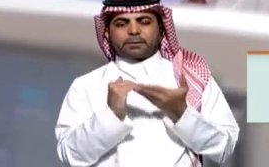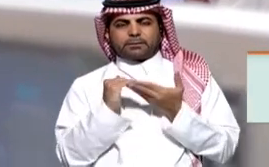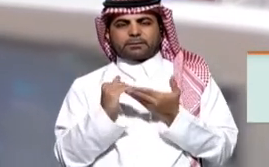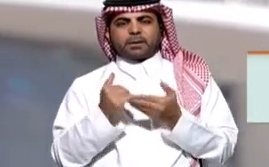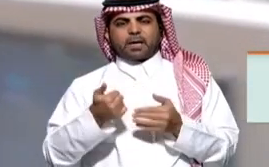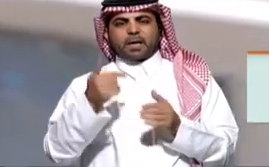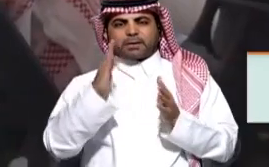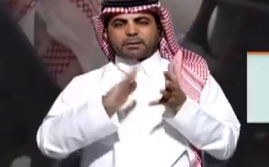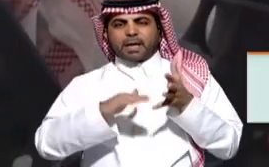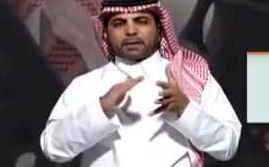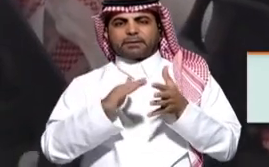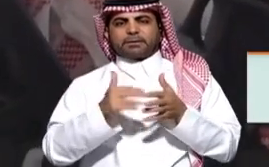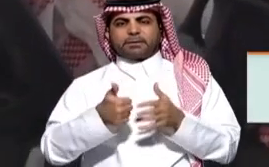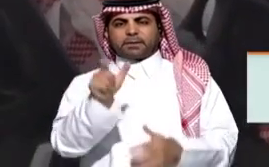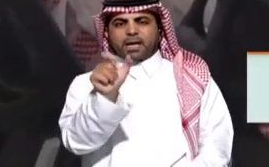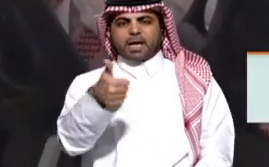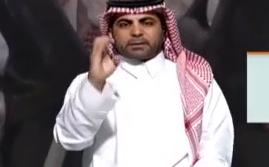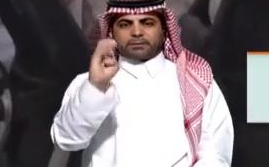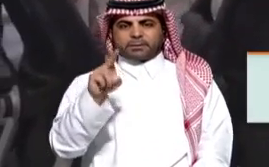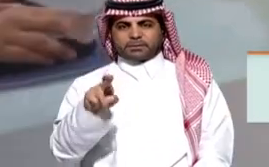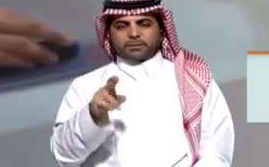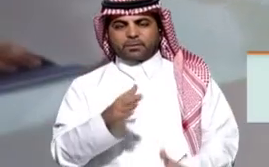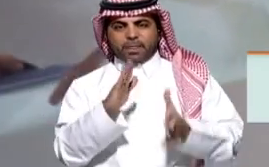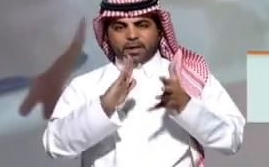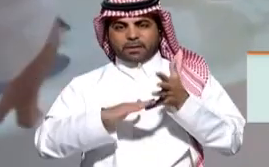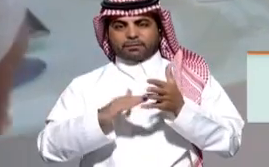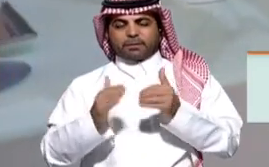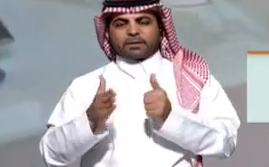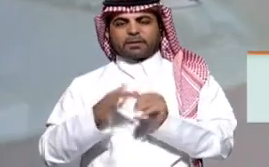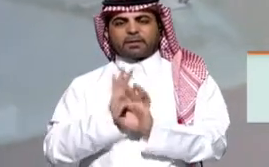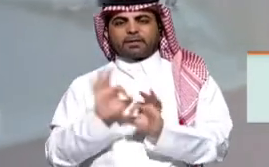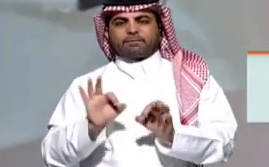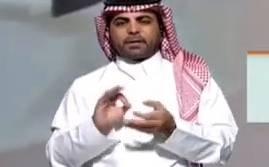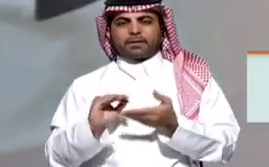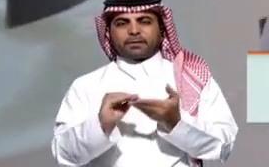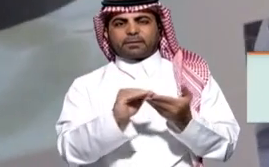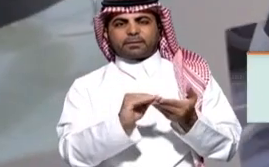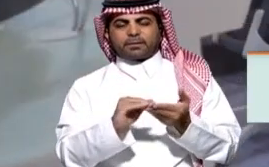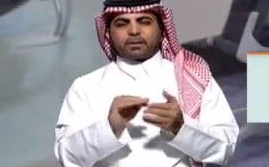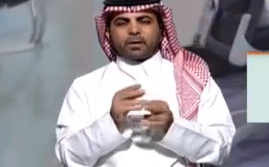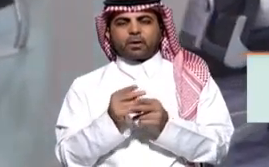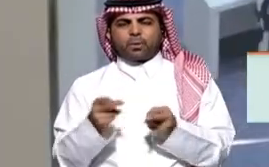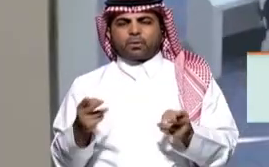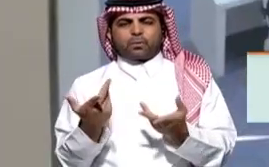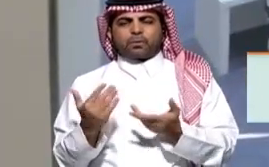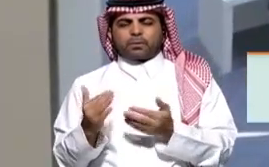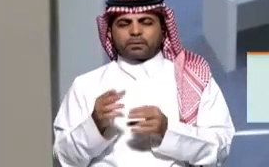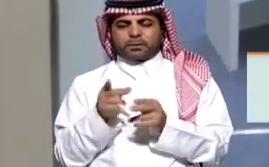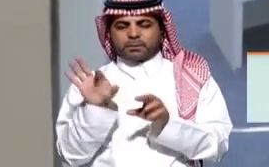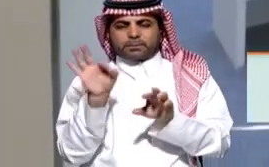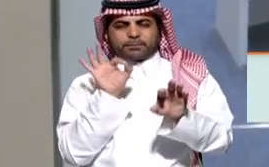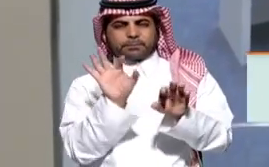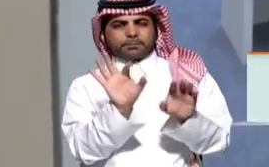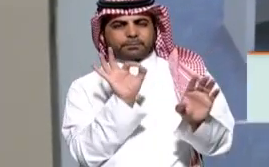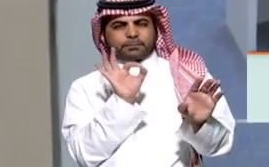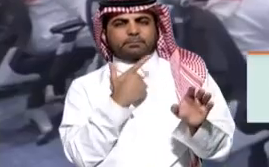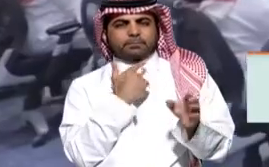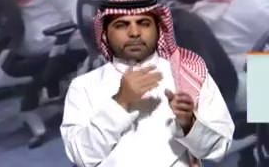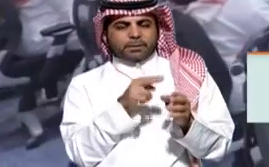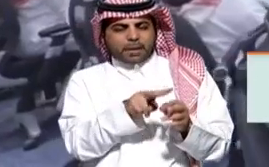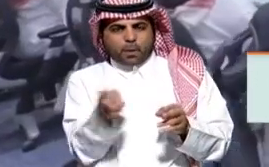الدخول على بوابة ناجز. وفي أسفل خدمات التنفيذ يتم اختيار واستعراض الطلبات ثم الطلبات